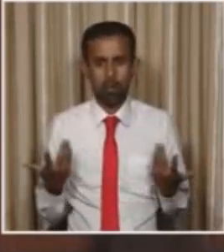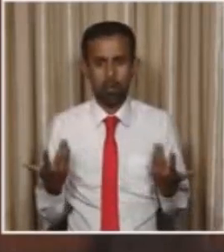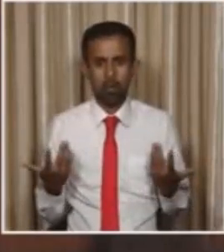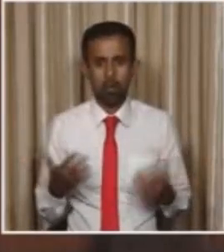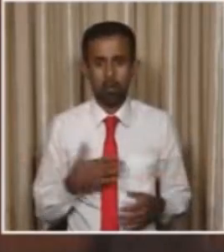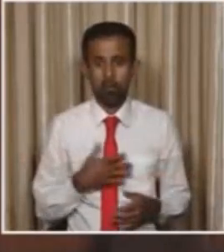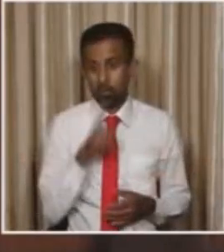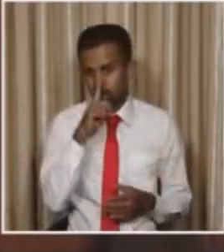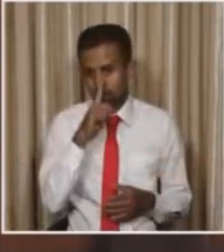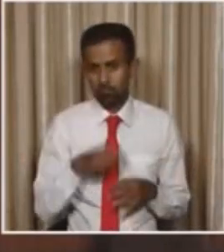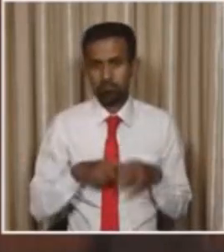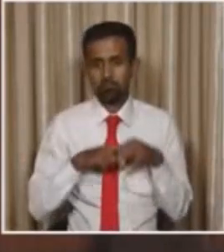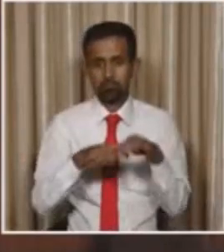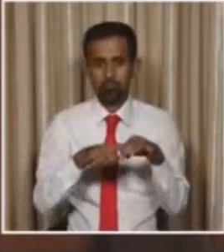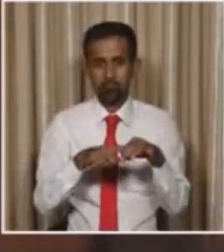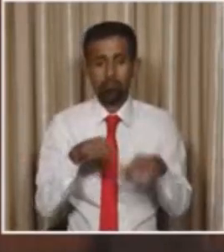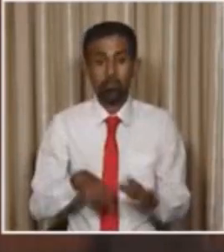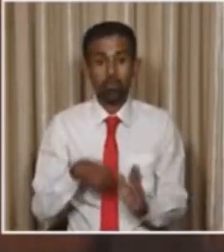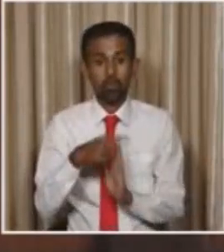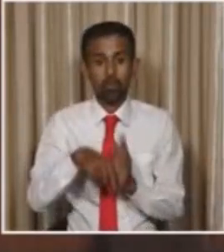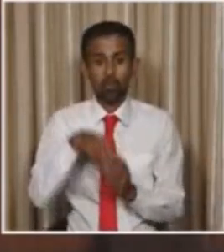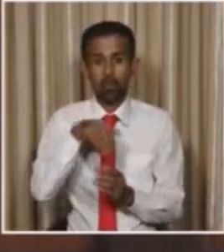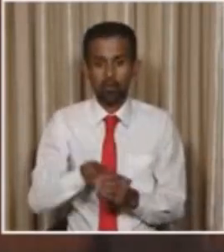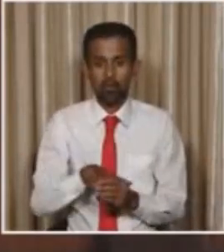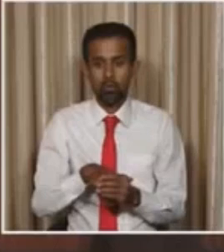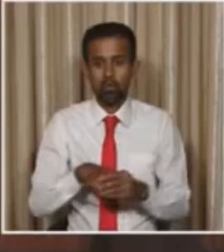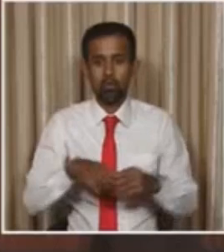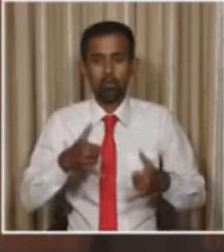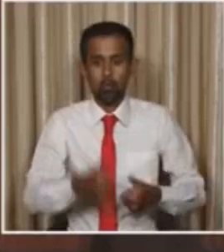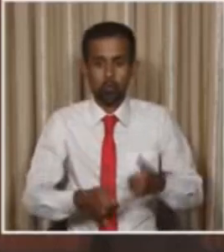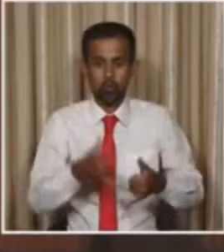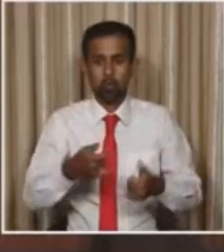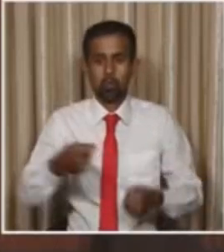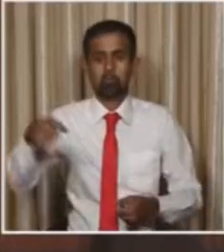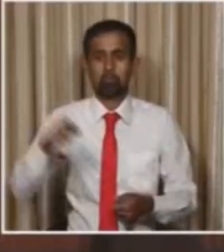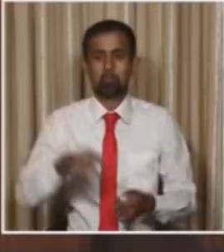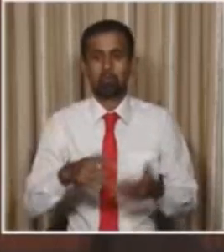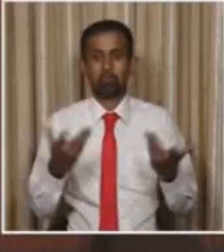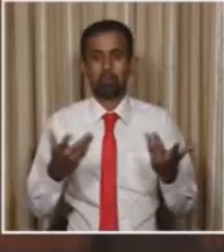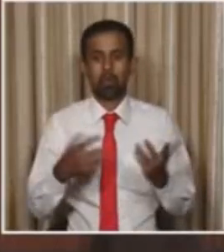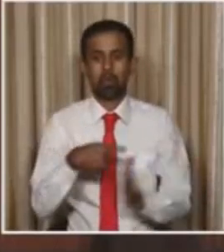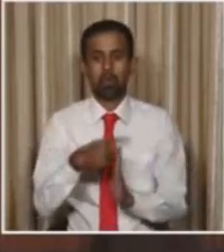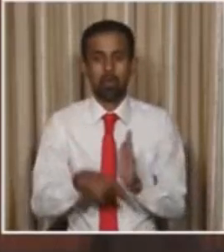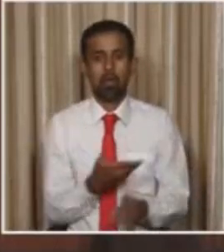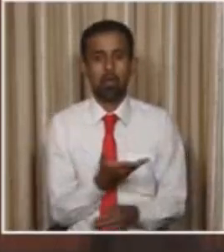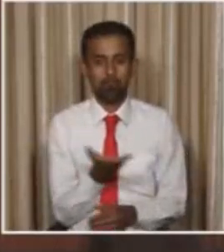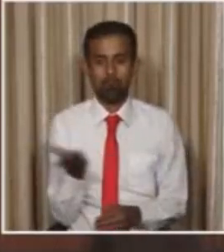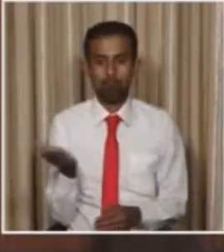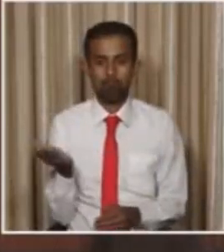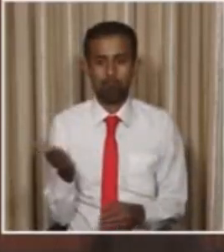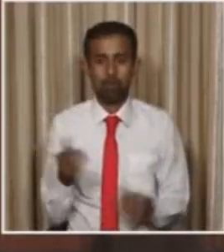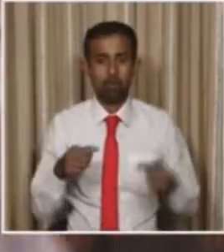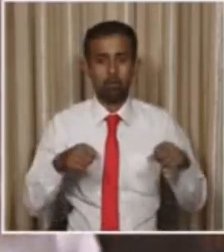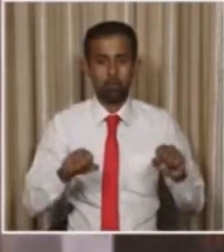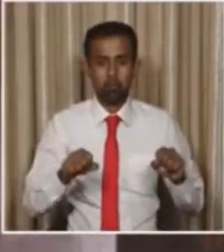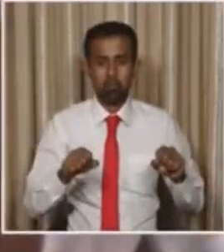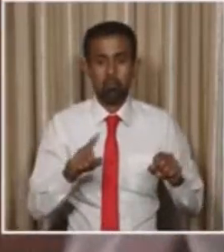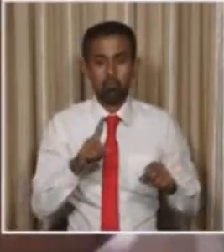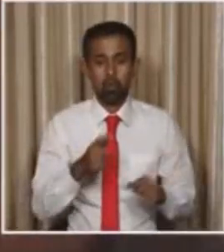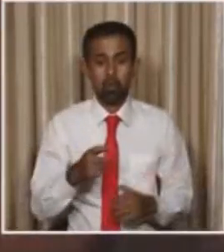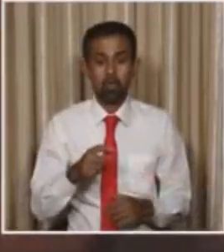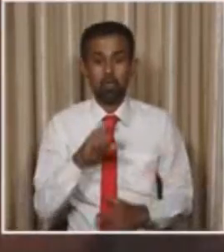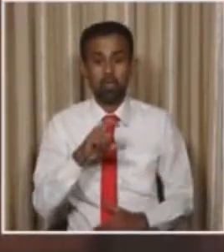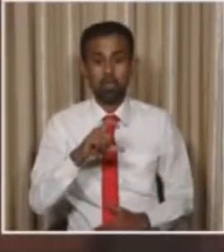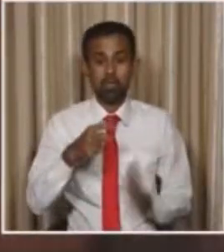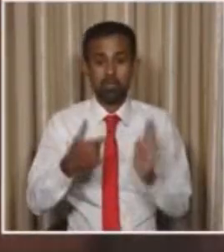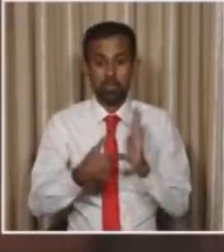எக்கம பிரச்சனை தியன்னே அத ராட்டத்துல புஷ் பைசிக்கிளையாக்கத் கண்ட பேரு தத்துக்கு ரட்டே ஜனதாவி இன்னும் அத மோட்டர் சைக்கிள் எக்கத் கண்ட சிடி